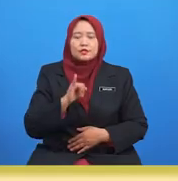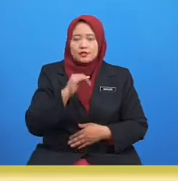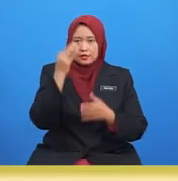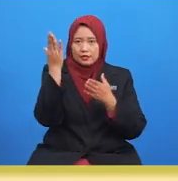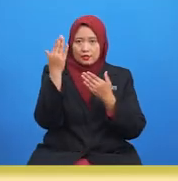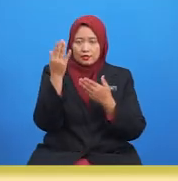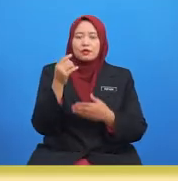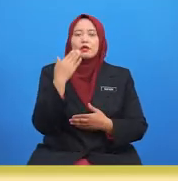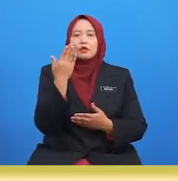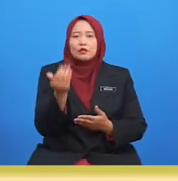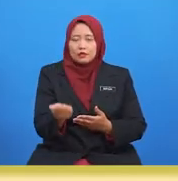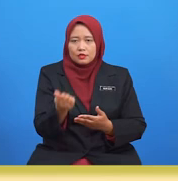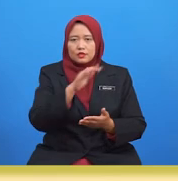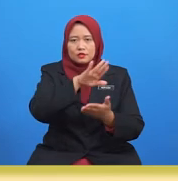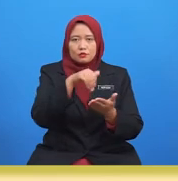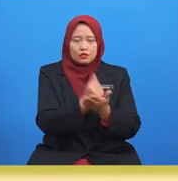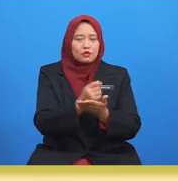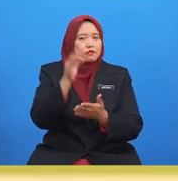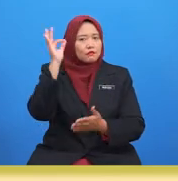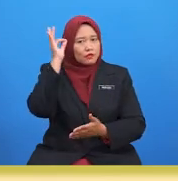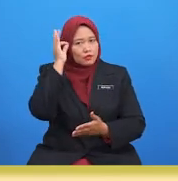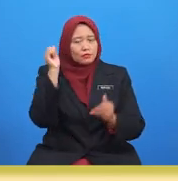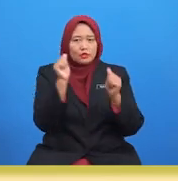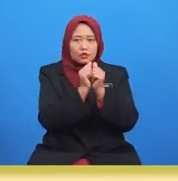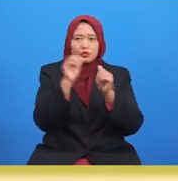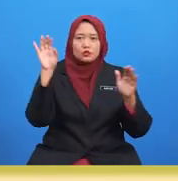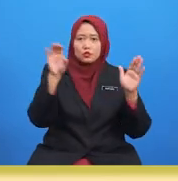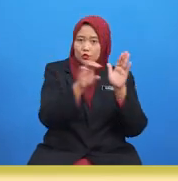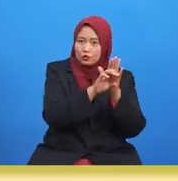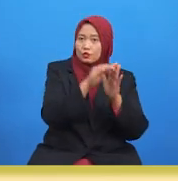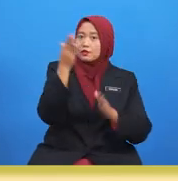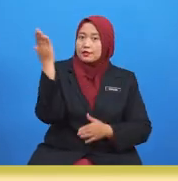anda semua faham dan jelas dengan contoh yang pertama ini.